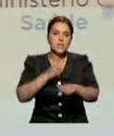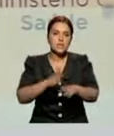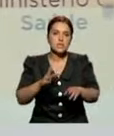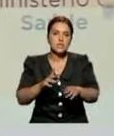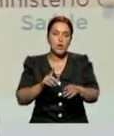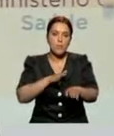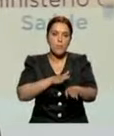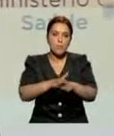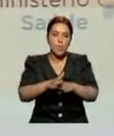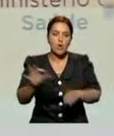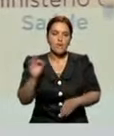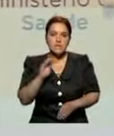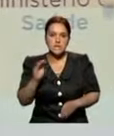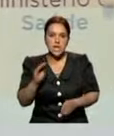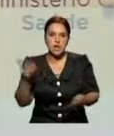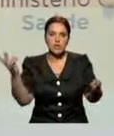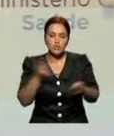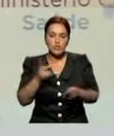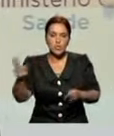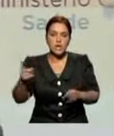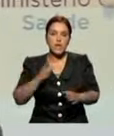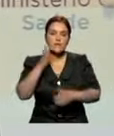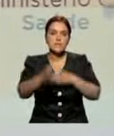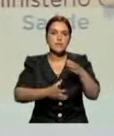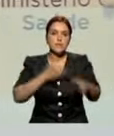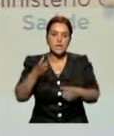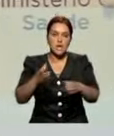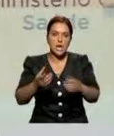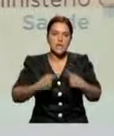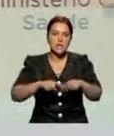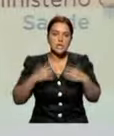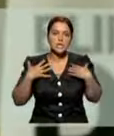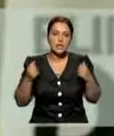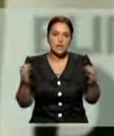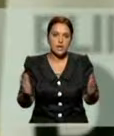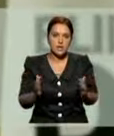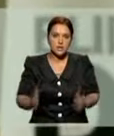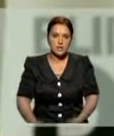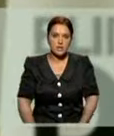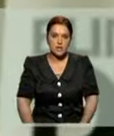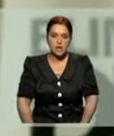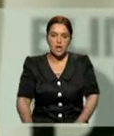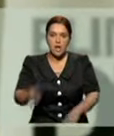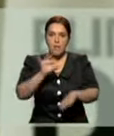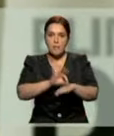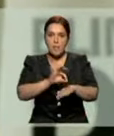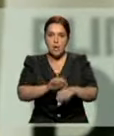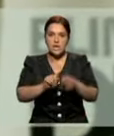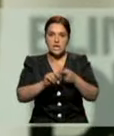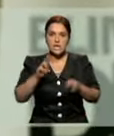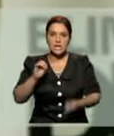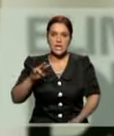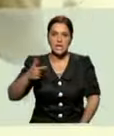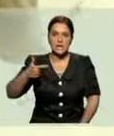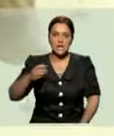эпидемии. Официально подтвердить этот факт должна и Всемирная организация здравоохранения. Основными разносчиками лихорадки